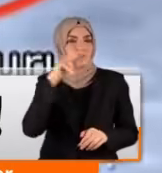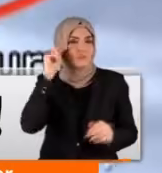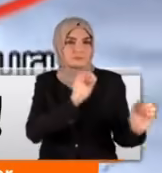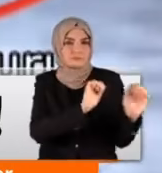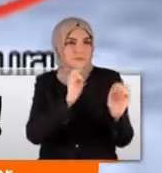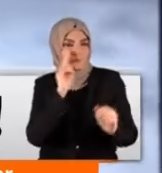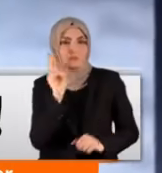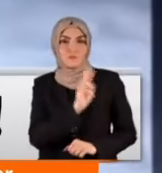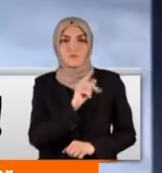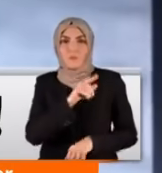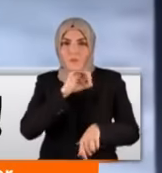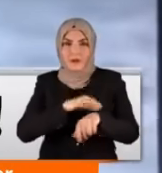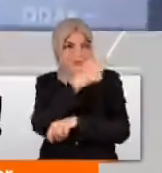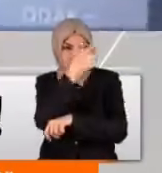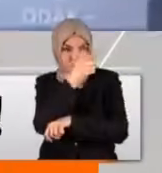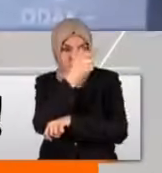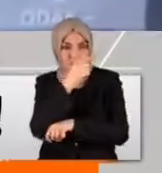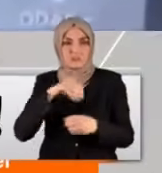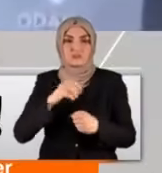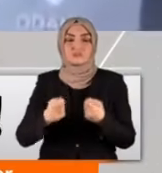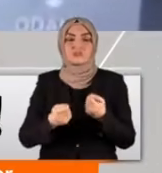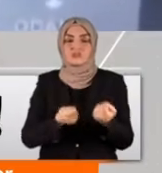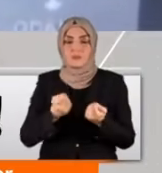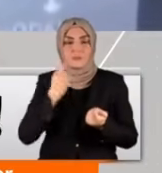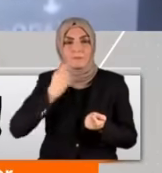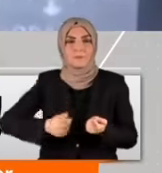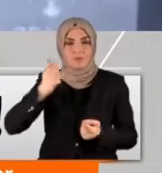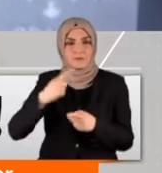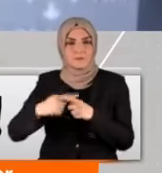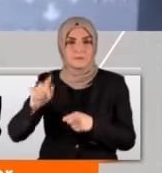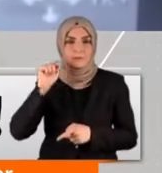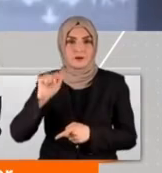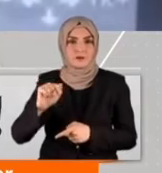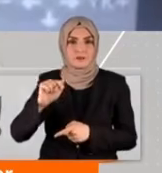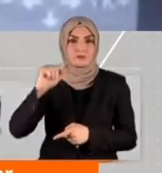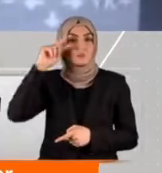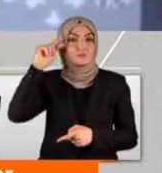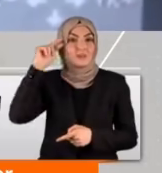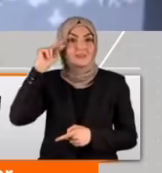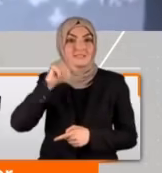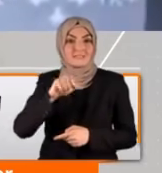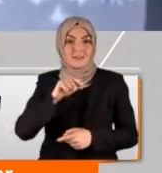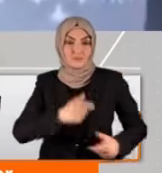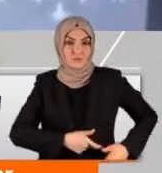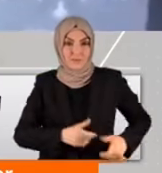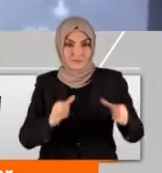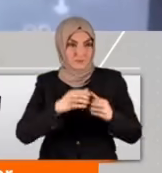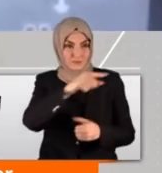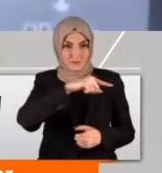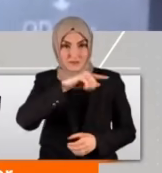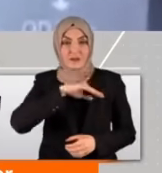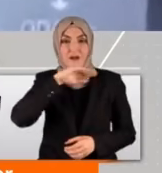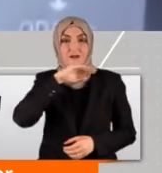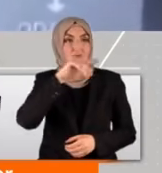İçişleri Bakanı Süleyman Soylu paylaştık Yunanistan kolluk güçlerinin Avrupa gözlüğünde katliam yaptığını söyledi yaşananlara